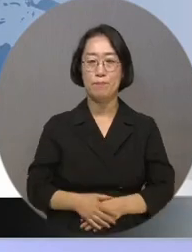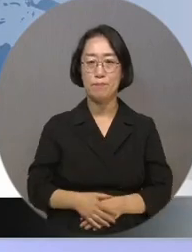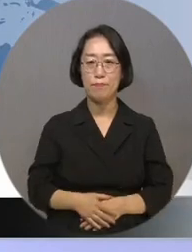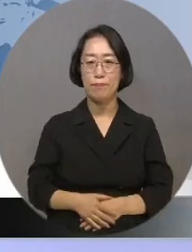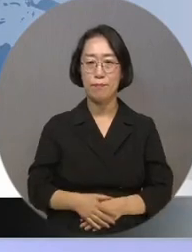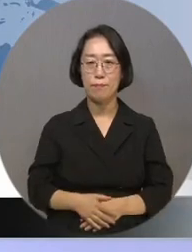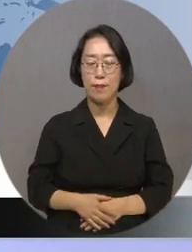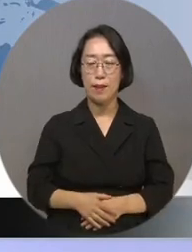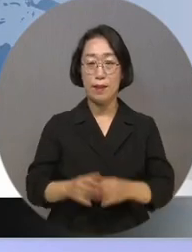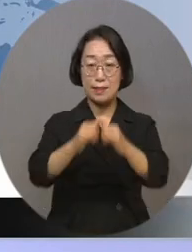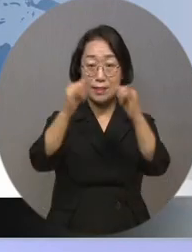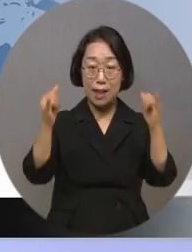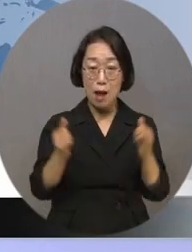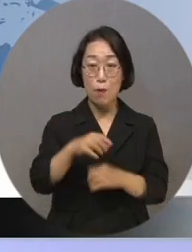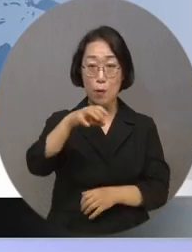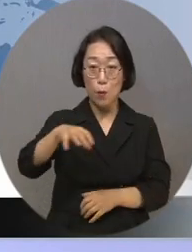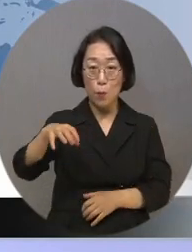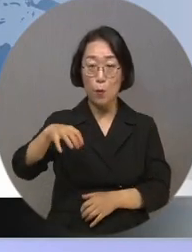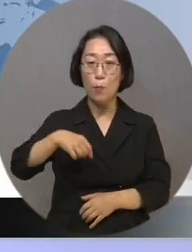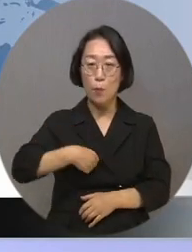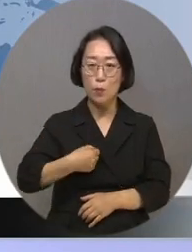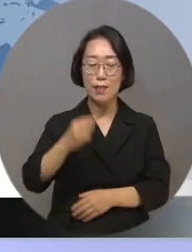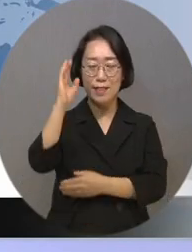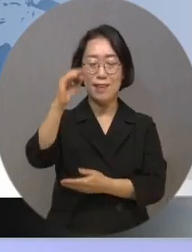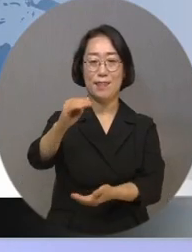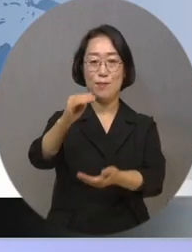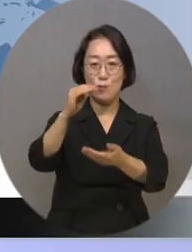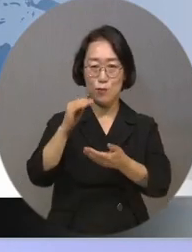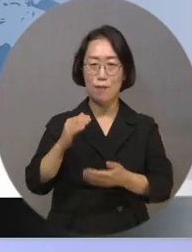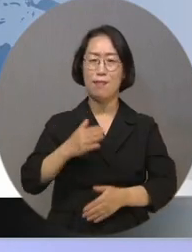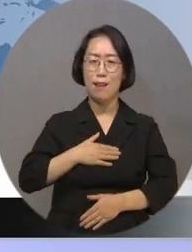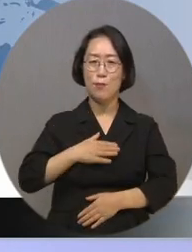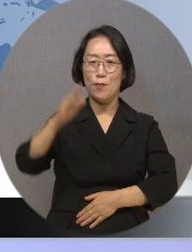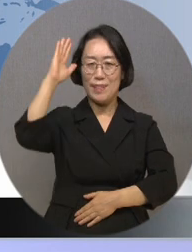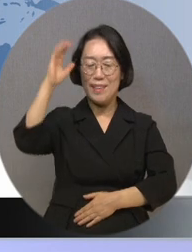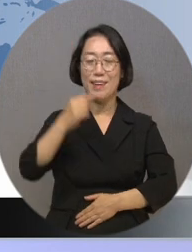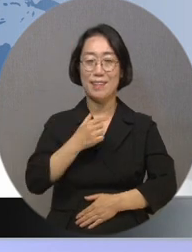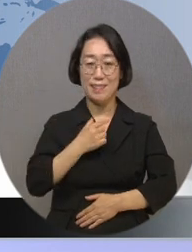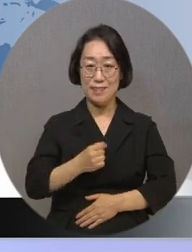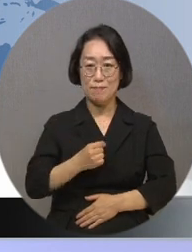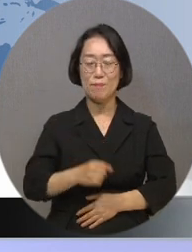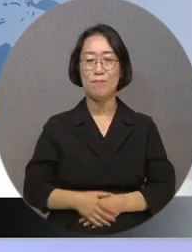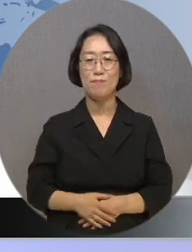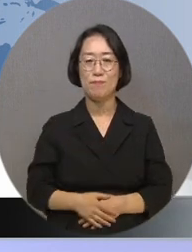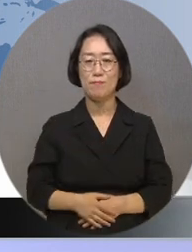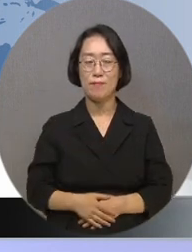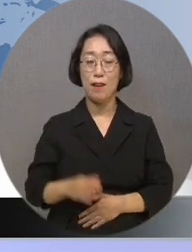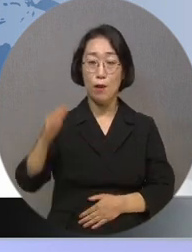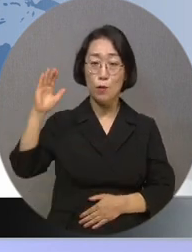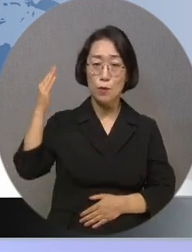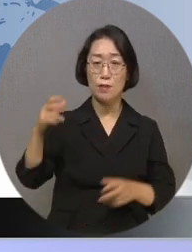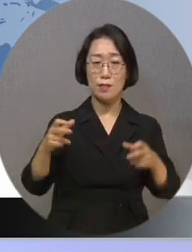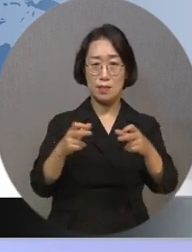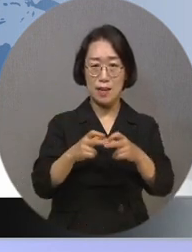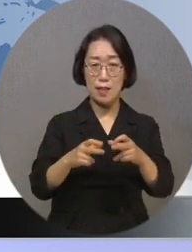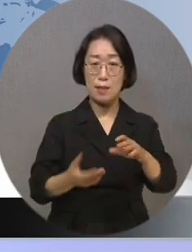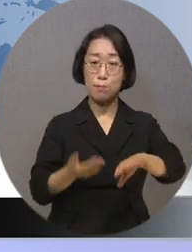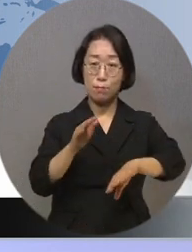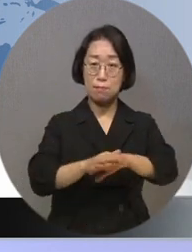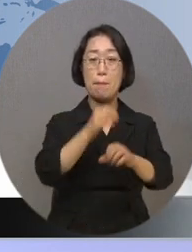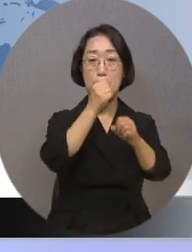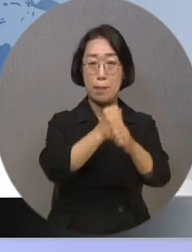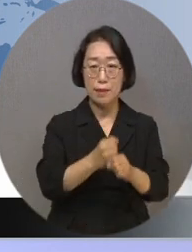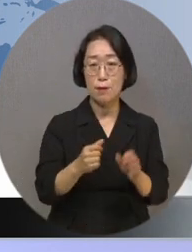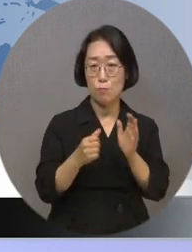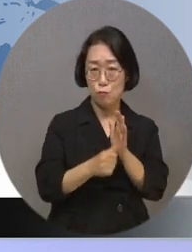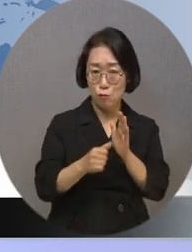우리 사회 곳곳의 이야기를 사연과 제보로 직접 만나보는 나도 말 좀 합시다입니다. 최근 장애인 생산품이 품질을